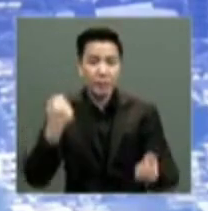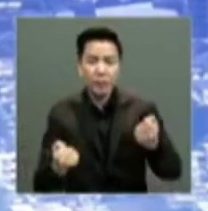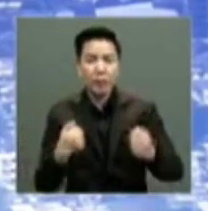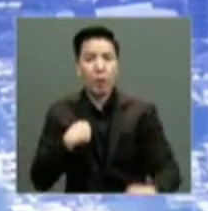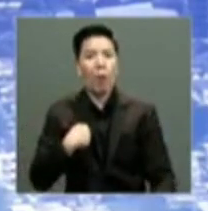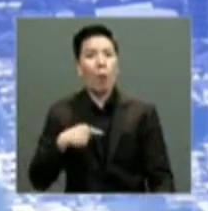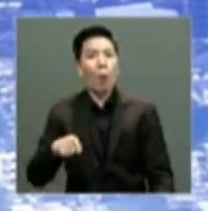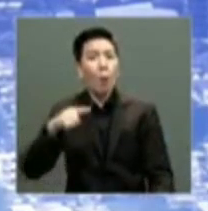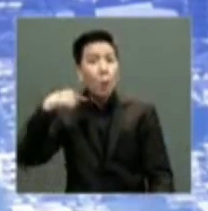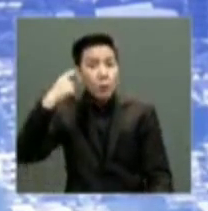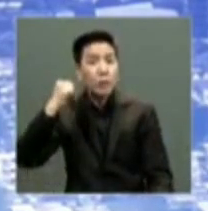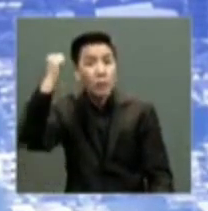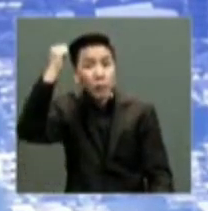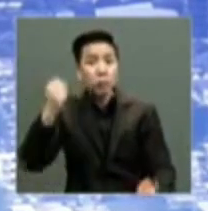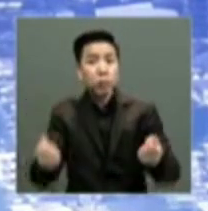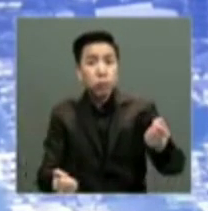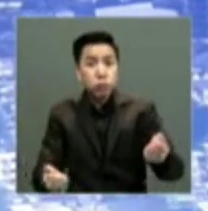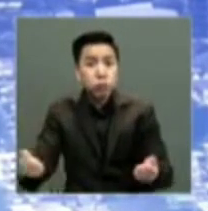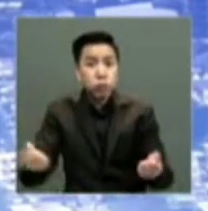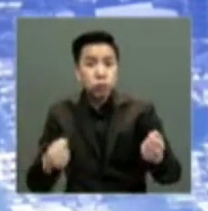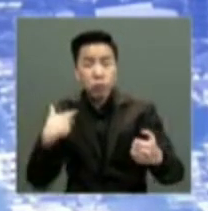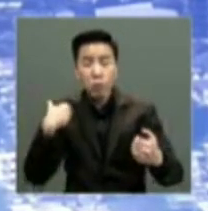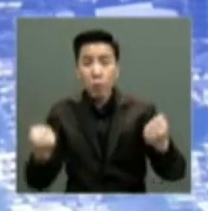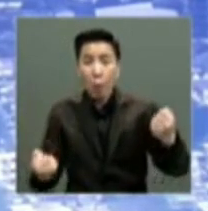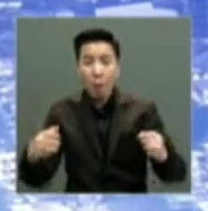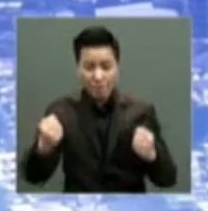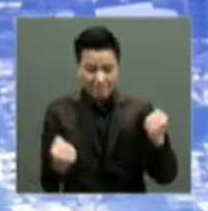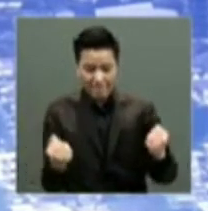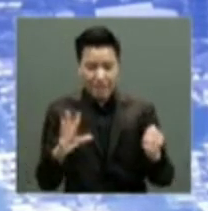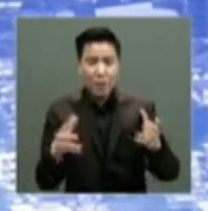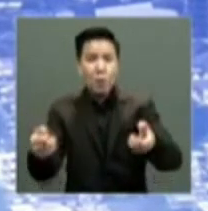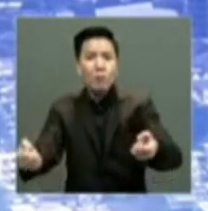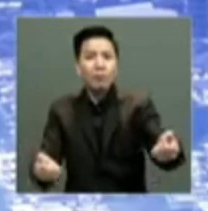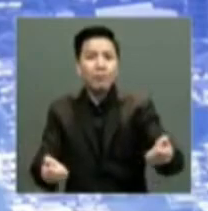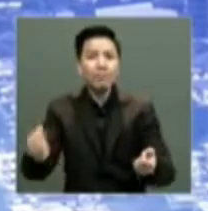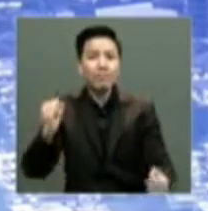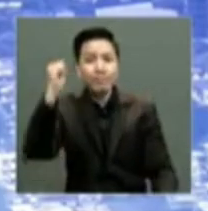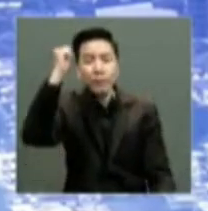ก็ถามว่าเรื่องดังกล่าวจะมีการสอบสวนโรคคนที่เกี่ยวข้องมีจำนวนเท่าไหร่แล้วขณะนี้มีการติดตามความคืบหน้าไปถึงไหนแล้วและอีกหนึ่งประเด็นประชาชนหลายท่านกังวลใจว่าเอ๊ะตัวเองเนี่ยจะได้ขึ้นรถในสายนั้นรถคันนั้นหรือเปล่าจะต้องปฏิบัติตัวอย่างไรค่ะและในหน่วยงานที่เกี่ยวข้องจะป้องกันยังไงไม่ให้เหตุการณ์ที่เกิดขึ้นครั้งนี้เป็นเหมือนกับเหตุการณ์ที่เกิดขึ้นที่สนามมวยเชิญคุณหมอค่ะครับก็เมื่อสักครู่เราแสดงความเสียใจไปกับทางครอบครัวของผู้เสียชีวิตซึ่งเขาเป็นคนขับรถนะครับคอสม๊อคออไรด์นี้ถึงไม่เป็นผู้หญิงนะครับเพื่อนเรียกผมก็ยังครึ่งอยู่เลยOผู้หญิงขับรถได้ด้วยนะครับเองก็เห็นภาพชัดมากขึ้นเดี๋ยวนี้แท็กซี่หรือแค่ทั้งหลายก็มาขับรถกันมากมายที่เป็นผู้หญิงเพศหญิงมันไม่ได้เกี่ยวกับเพศอะไรทั้งหลายนะครับแต่ว่าเราจะเห็นบทเรียนที่เราจะรู้ก็คือการดื่มนะครับการมีสุขภาพที่ไม่ดีนะเดิมสุราแรงหลายนั่นก็ทำให้เป็นเหตุแล้วโรคนี้มีความแตกต่างคือพอเป็นขึ้นมาแล้วเนี่ยช่วงแรกๆอาจจะไม่ไม่ไม่รู้สึกว่าตัวเองมีอาคารอยู่นะครับซึ่งตรงนี้เนี่ยถึงได้บอกครับว่าการที่ไม่รู้ว่าจะมีอาการก็เลยอาจจะไปขับรถไปดูแลหรือไปสังสรรค์กับเพื่อนต่อแล้วก็เลยทำให้เกิดการติดเชื้อขึ้นมาตอบคำถามแรกก่อนนะครับว่าเอ่อเรื่องของการปกปิดข้อมูลหรือหรือไม่เนี่ยถ้าท่านรู้ตั้งแต่แรกก็รีบแจ้งแต่ไม่ต้องแจ้งใครอ่ะทำว่าปกปิดข้าจะไปแจ้งกับทางอ่าเจ้านายเขาหรือแจ้งทางโรงพยาบาลหรือแจ้งกันกับถ้าเป็น